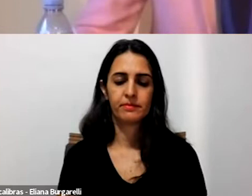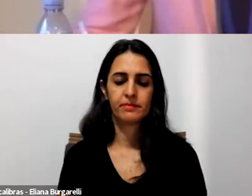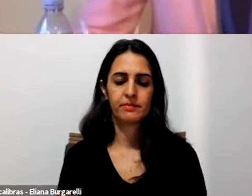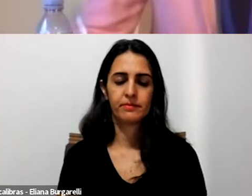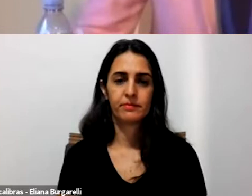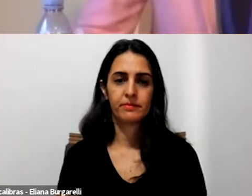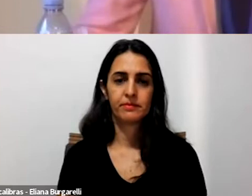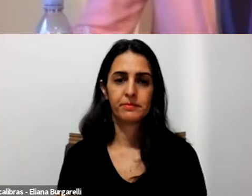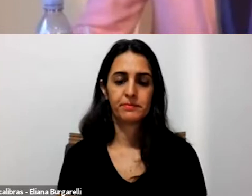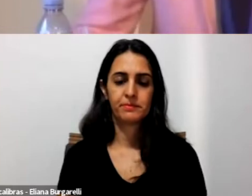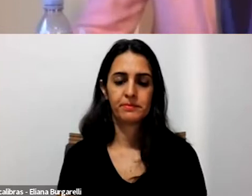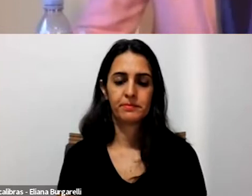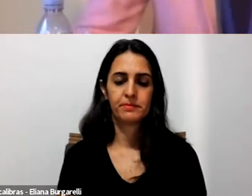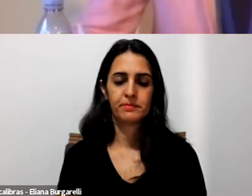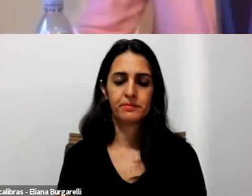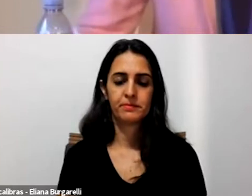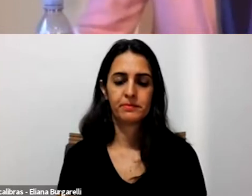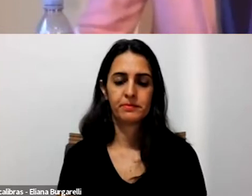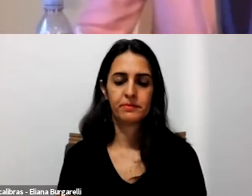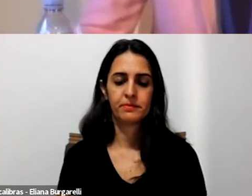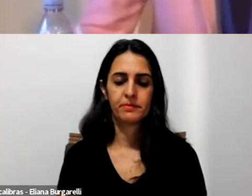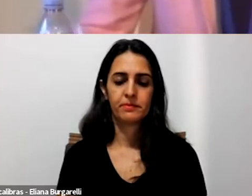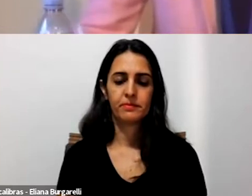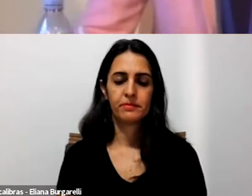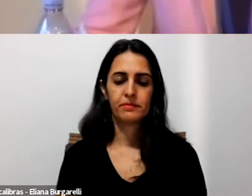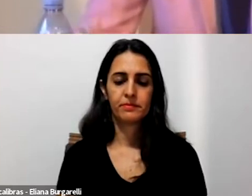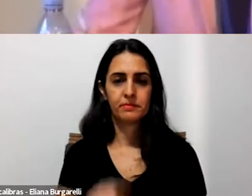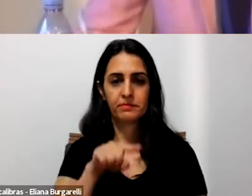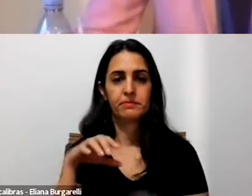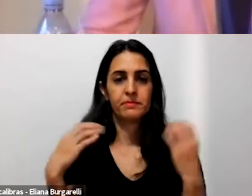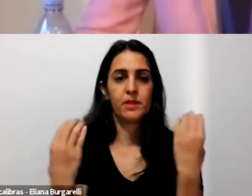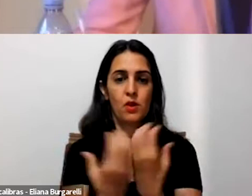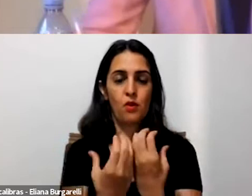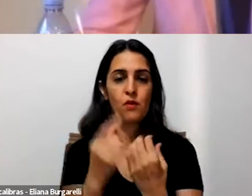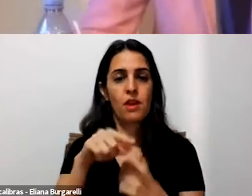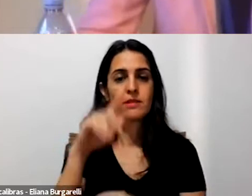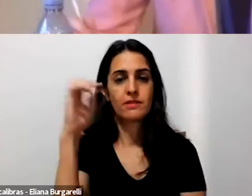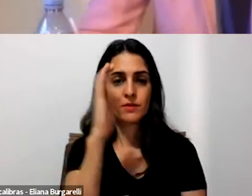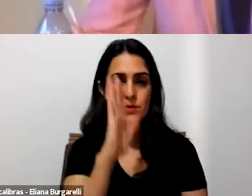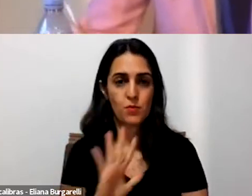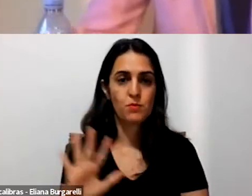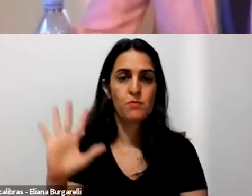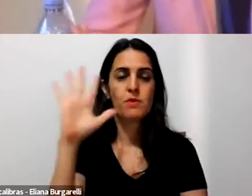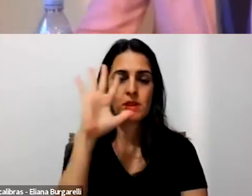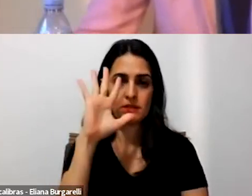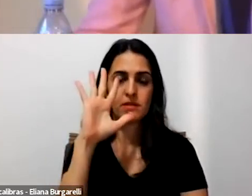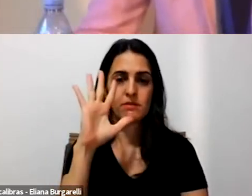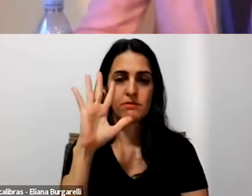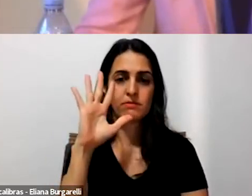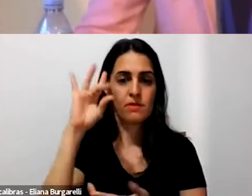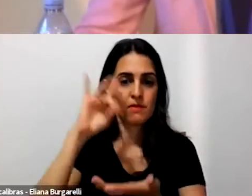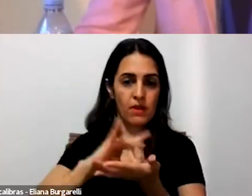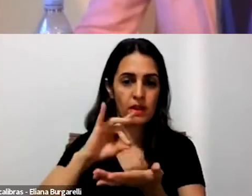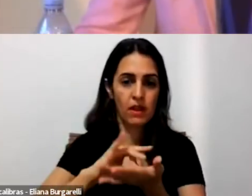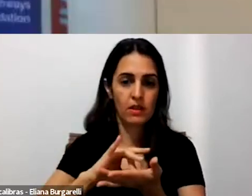de la qualité des panélistes que vous allez pouvoir entendre. Essa conferência é para o Brasil e, sim, verdadeiramente para o Brasil,